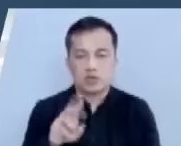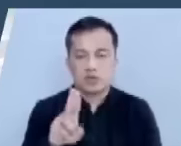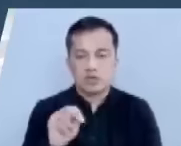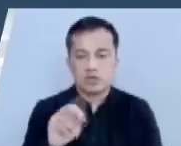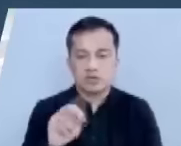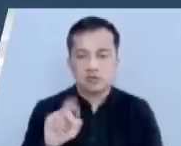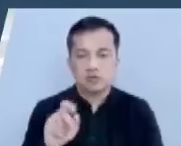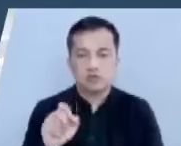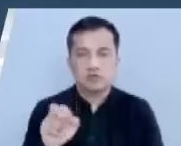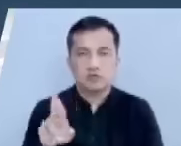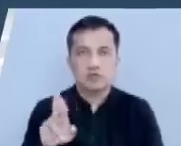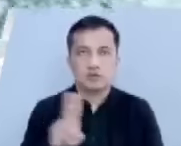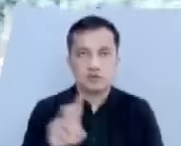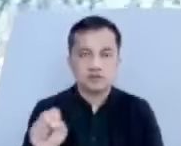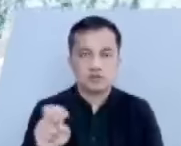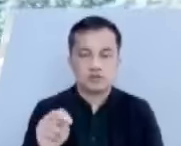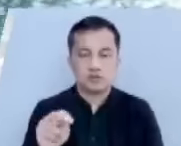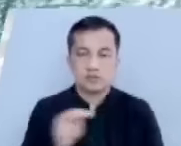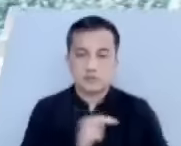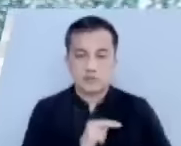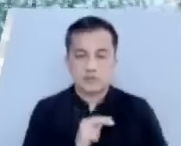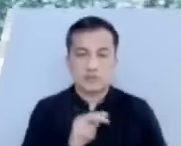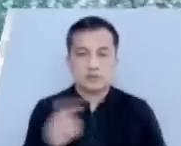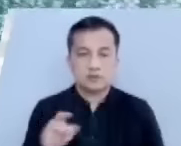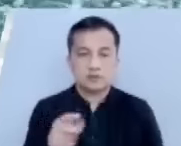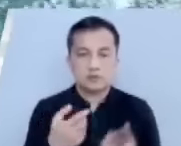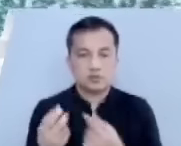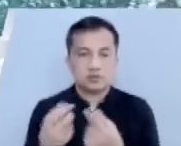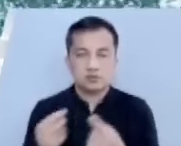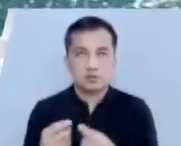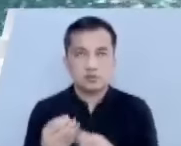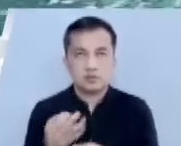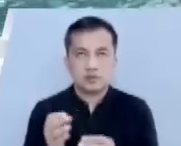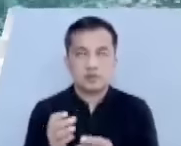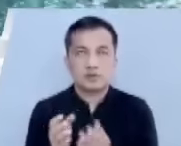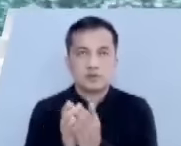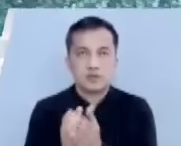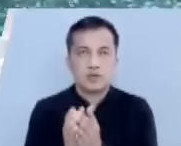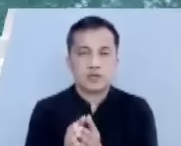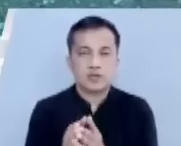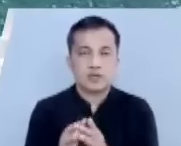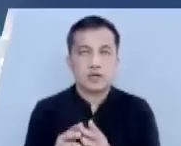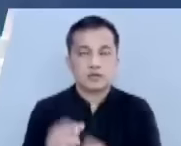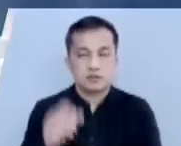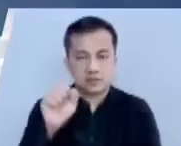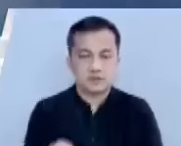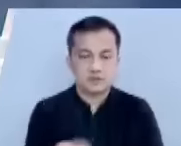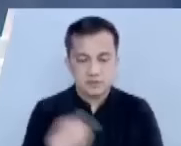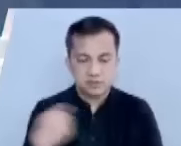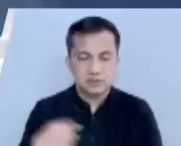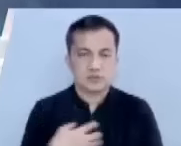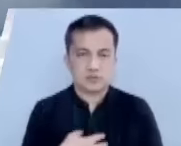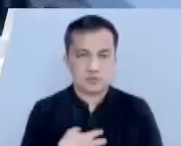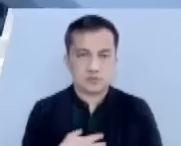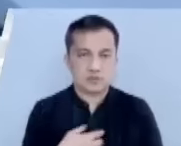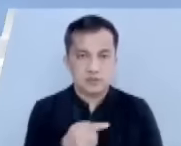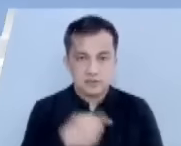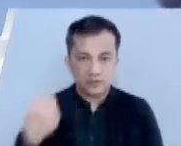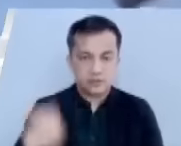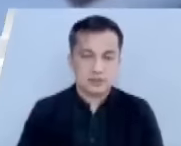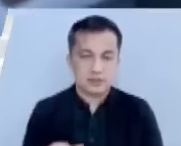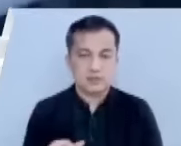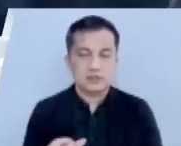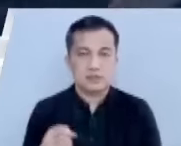rin nagsagawa ng Freedom of Navigation Operations ang Amerika sa South China Sea na inalmahan ng China. Nangyari ang pinakahuling Freedom